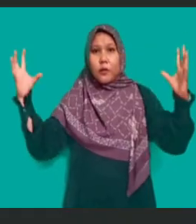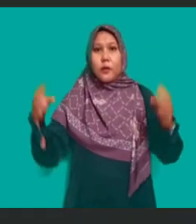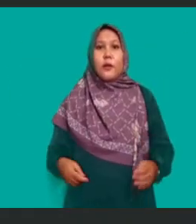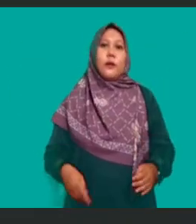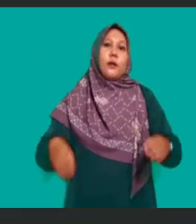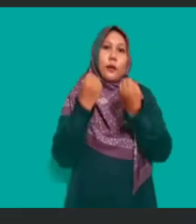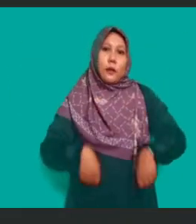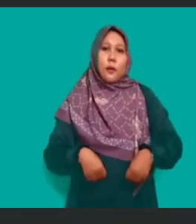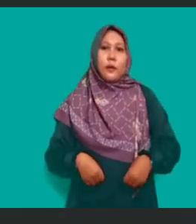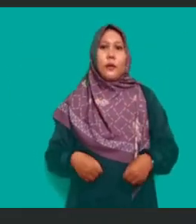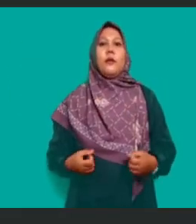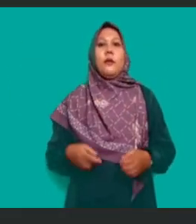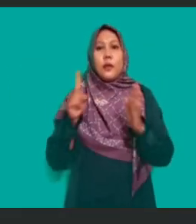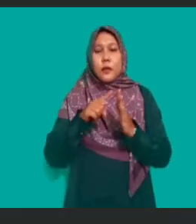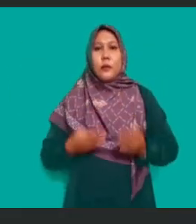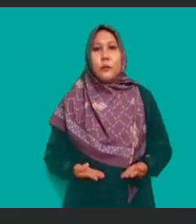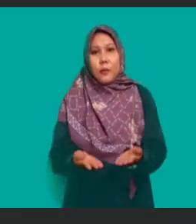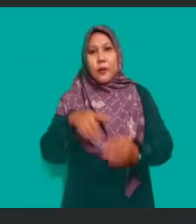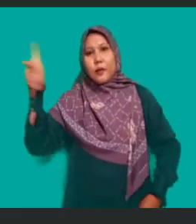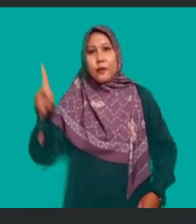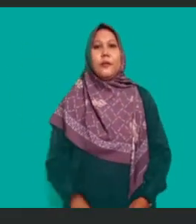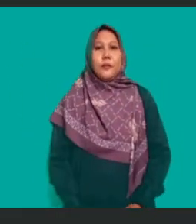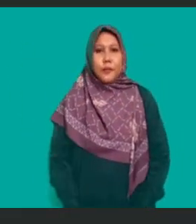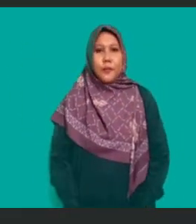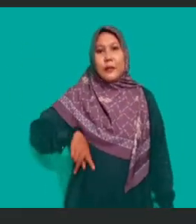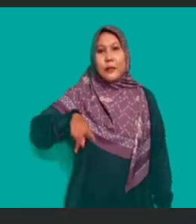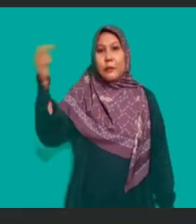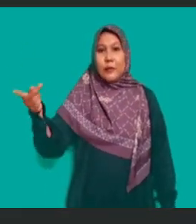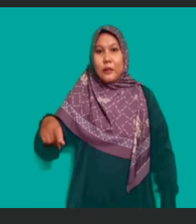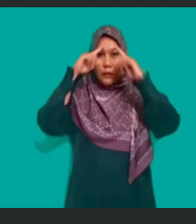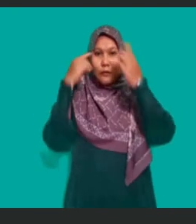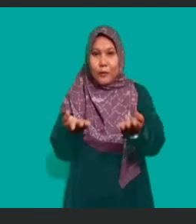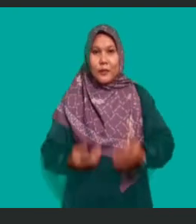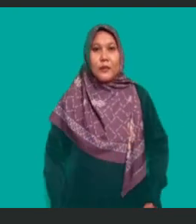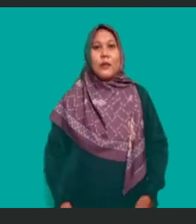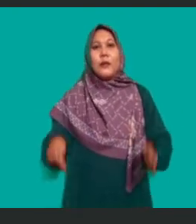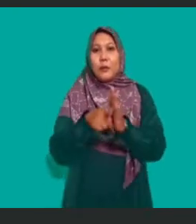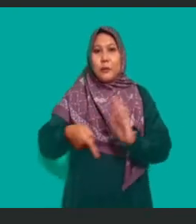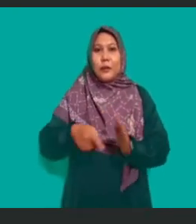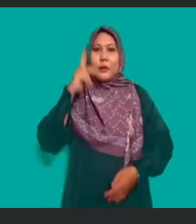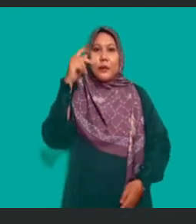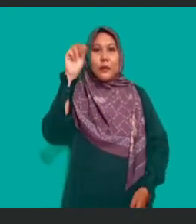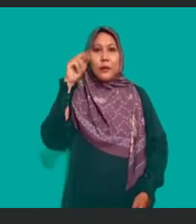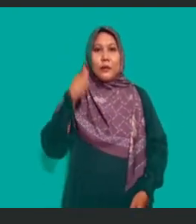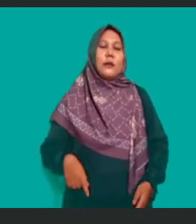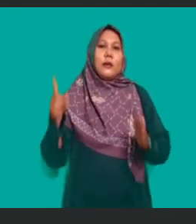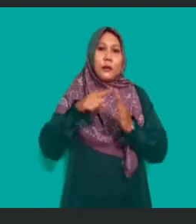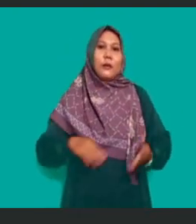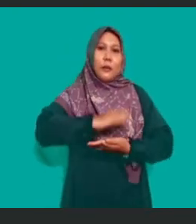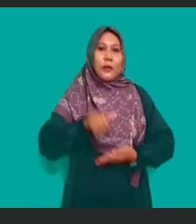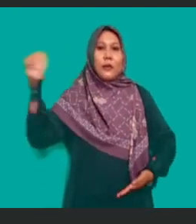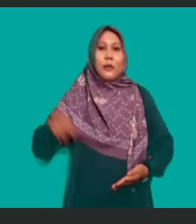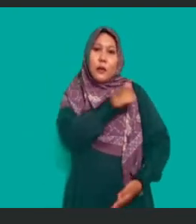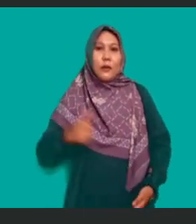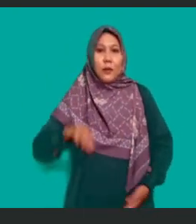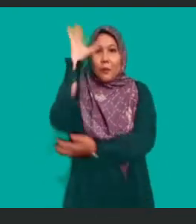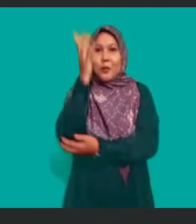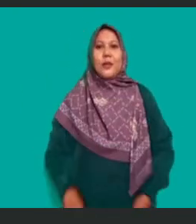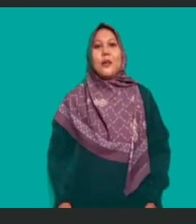diterbitkan. Demikian informasi berperkara di Pengadilan Agama Batu Sangkar. Semoga